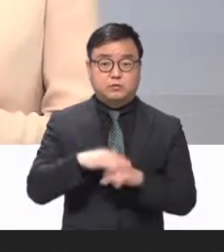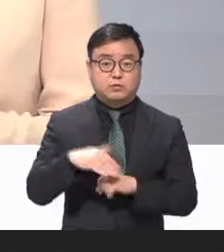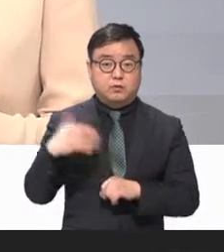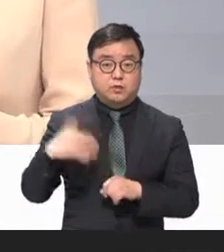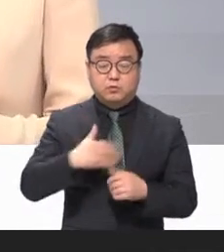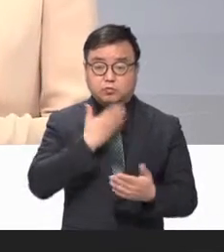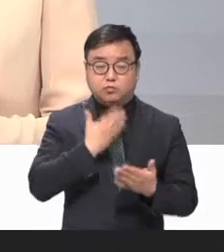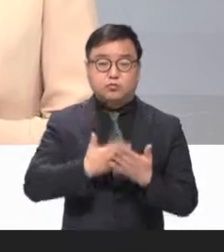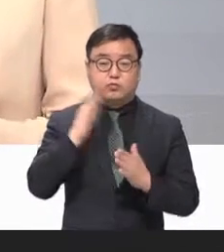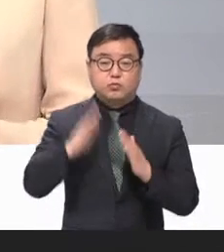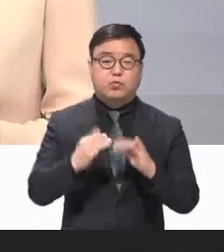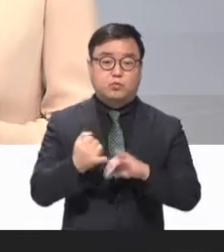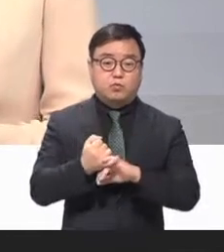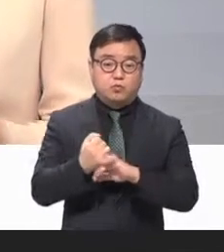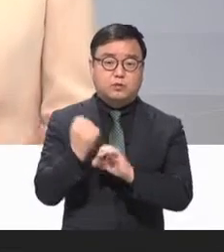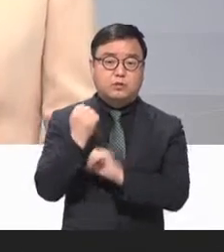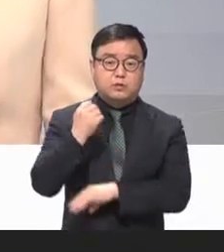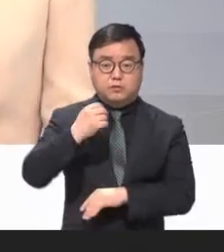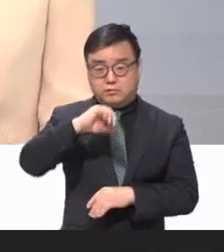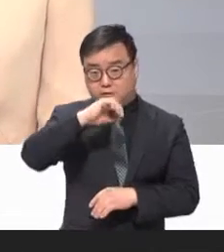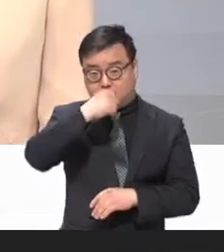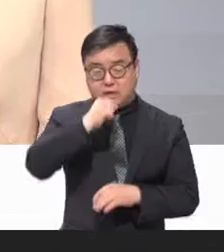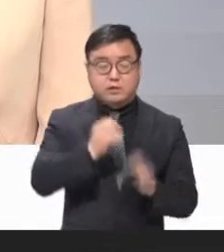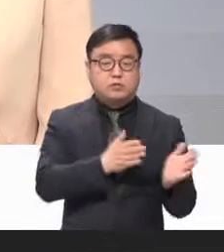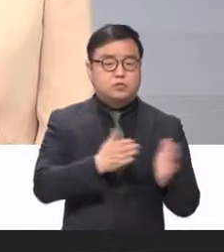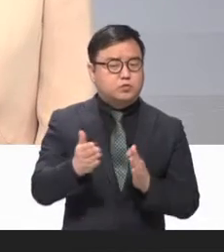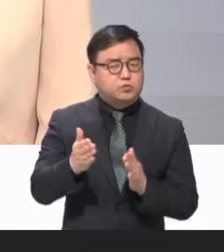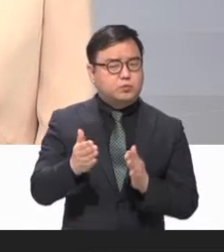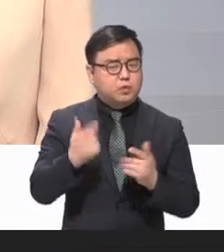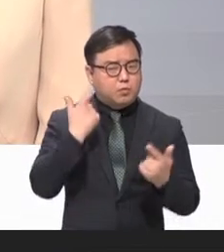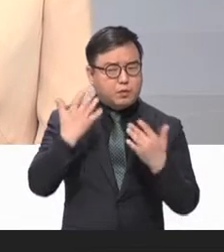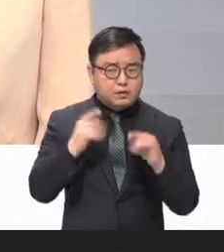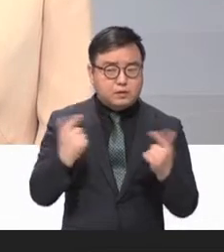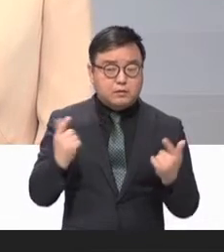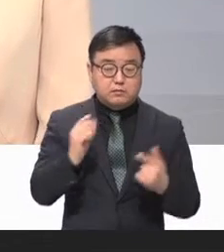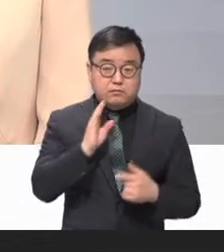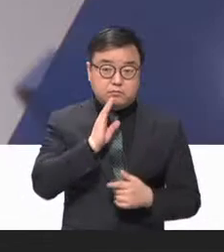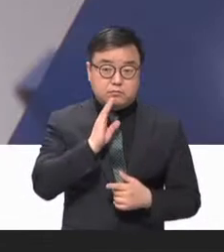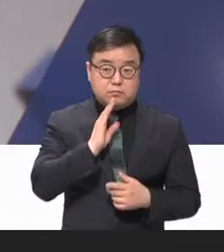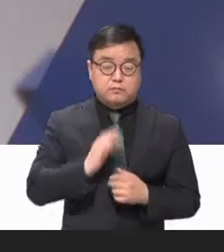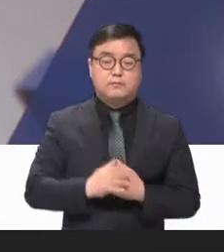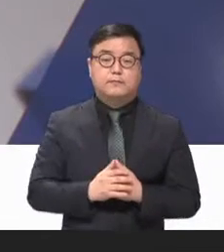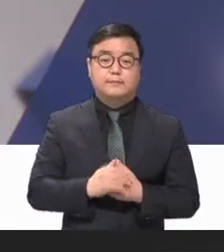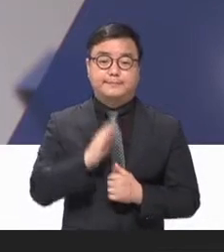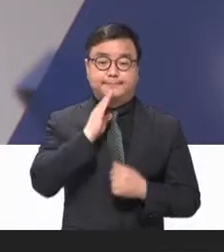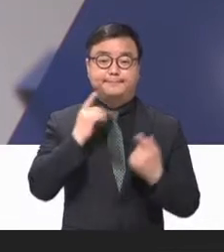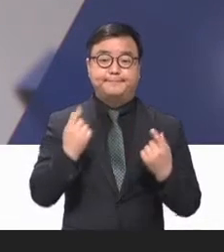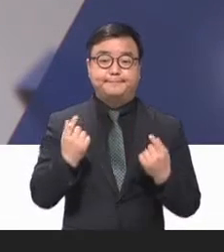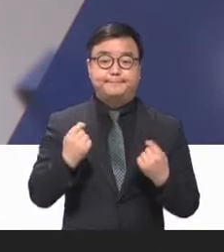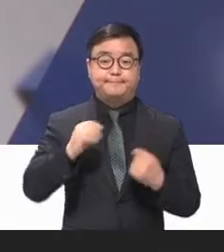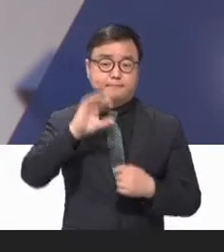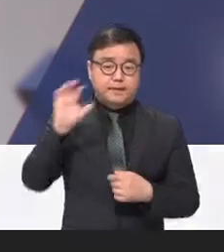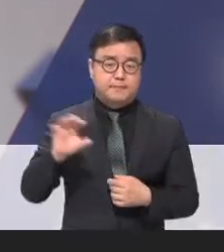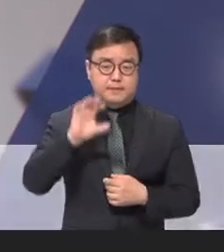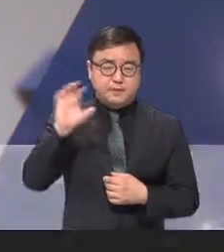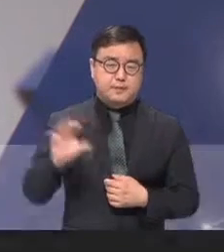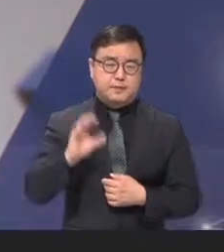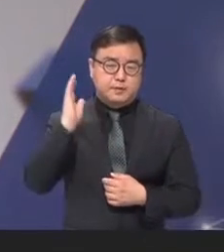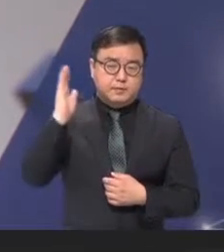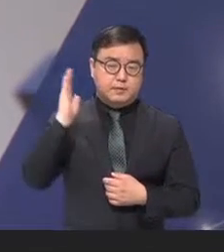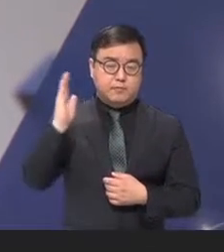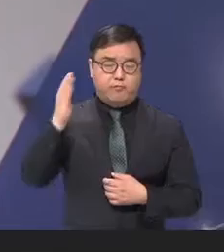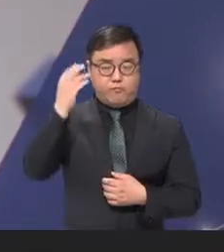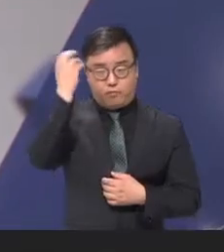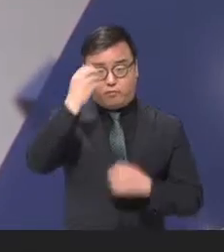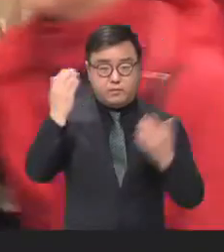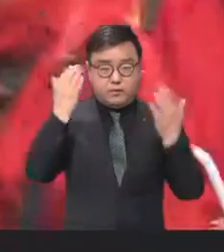주요 공약마다 재원 확보 방안이나 좀 구체성이 마련되지 않은 거 아닌가 이런 생각도 듭니다. 예, 맞습니다. 여러 차례 언급되었던 고등학교